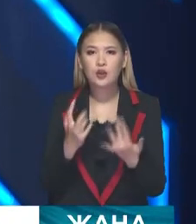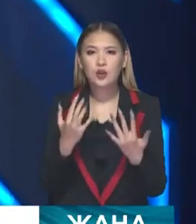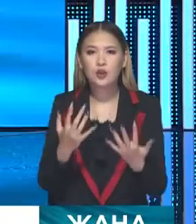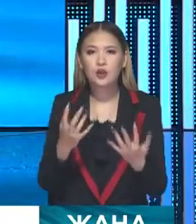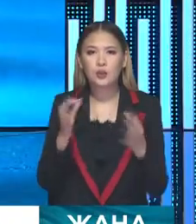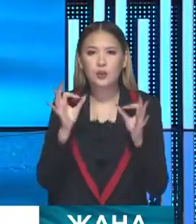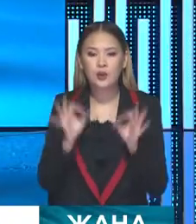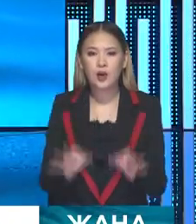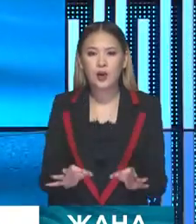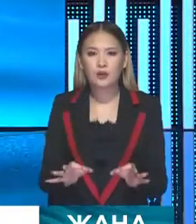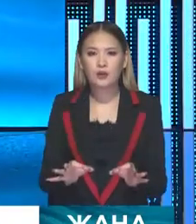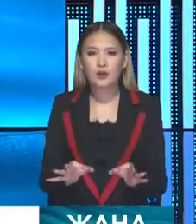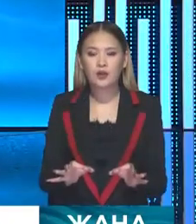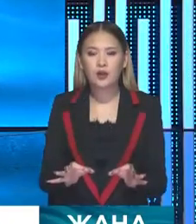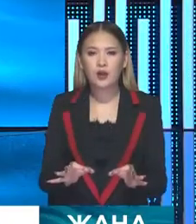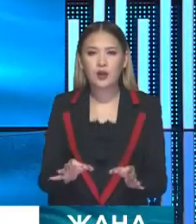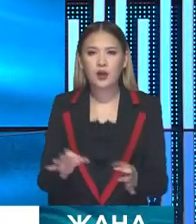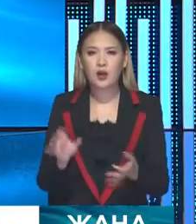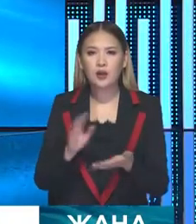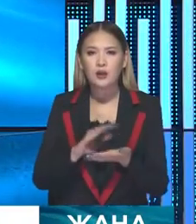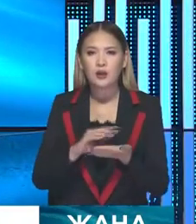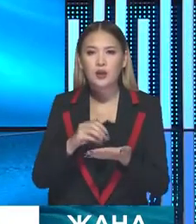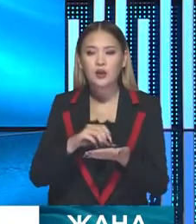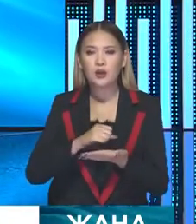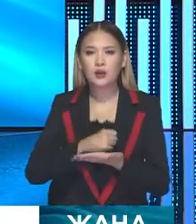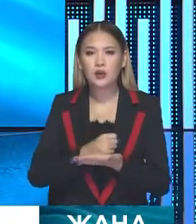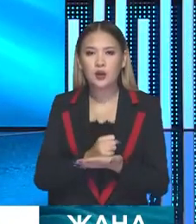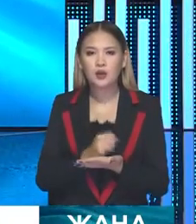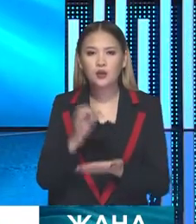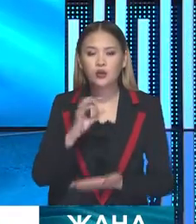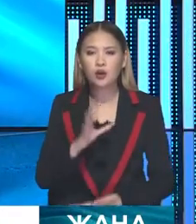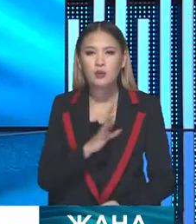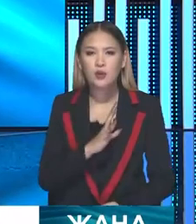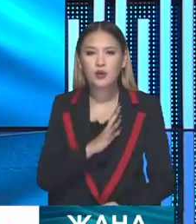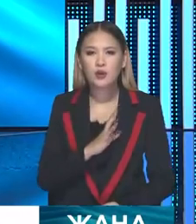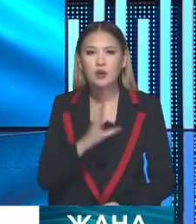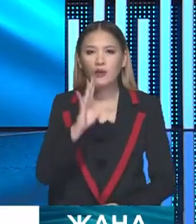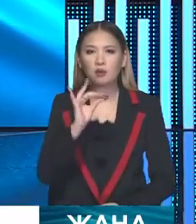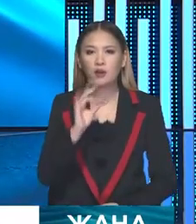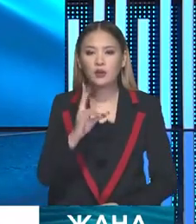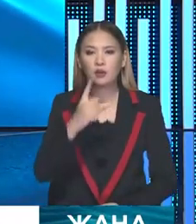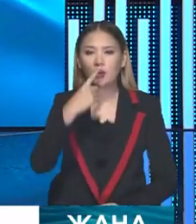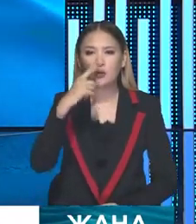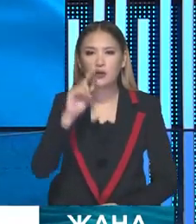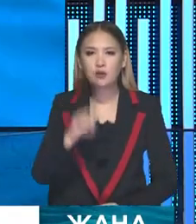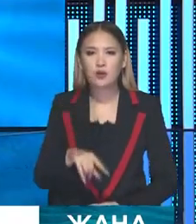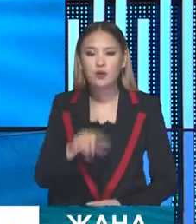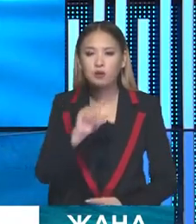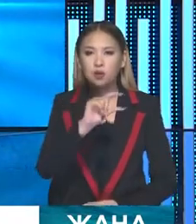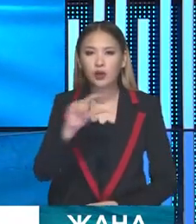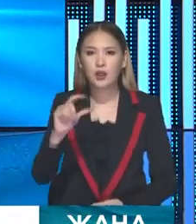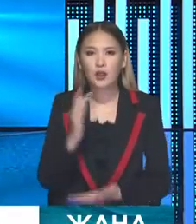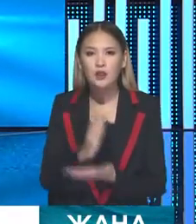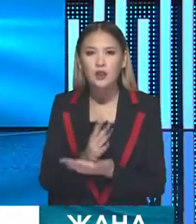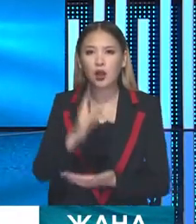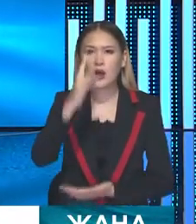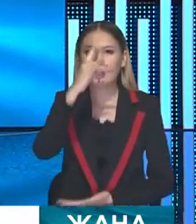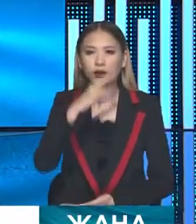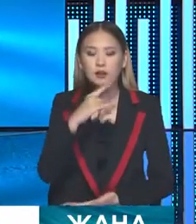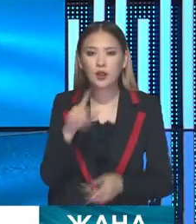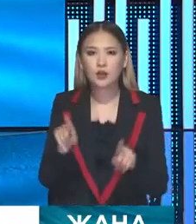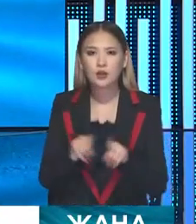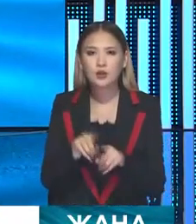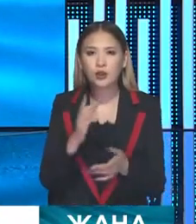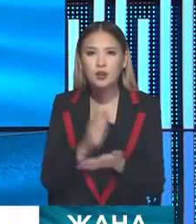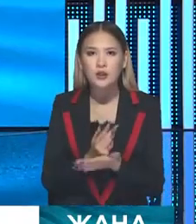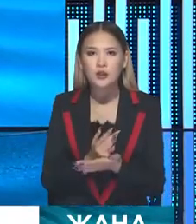рәсімделген? Яғни жаңағы айтып жатады ғой, двойник деп жатады. Енді ВИН-кодтары ар жақта да бар, Қазақстанда да бар ВИН-кодтары.